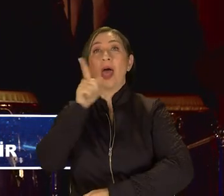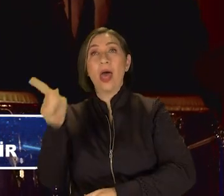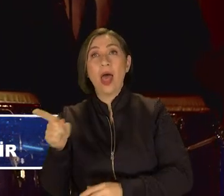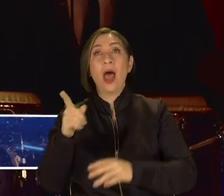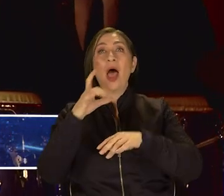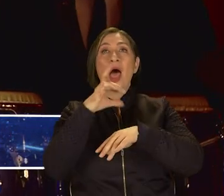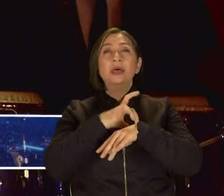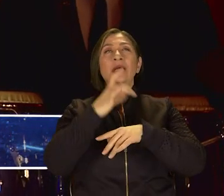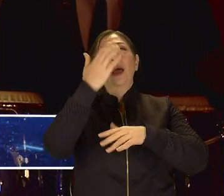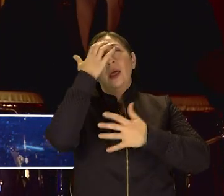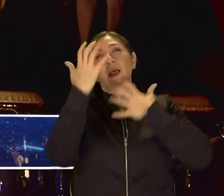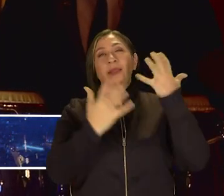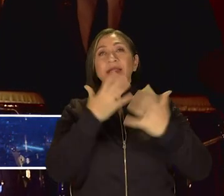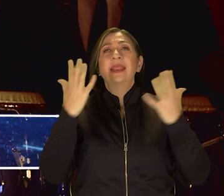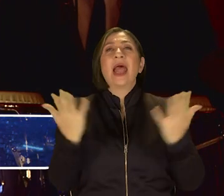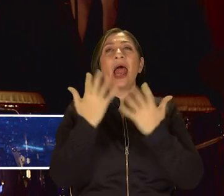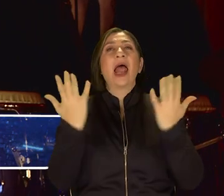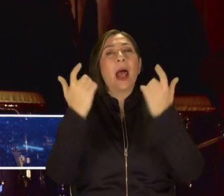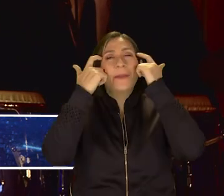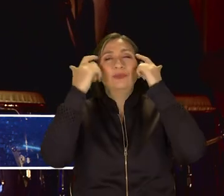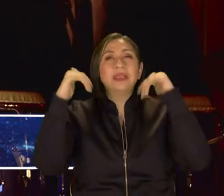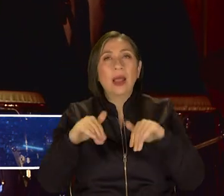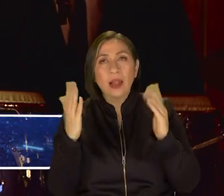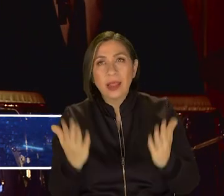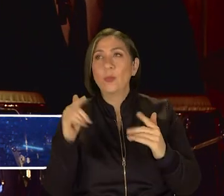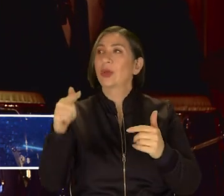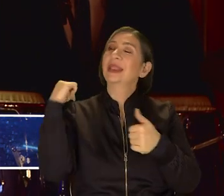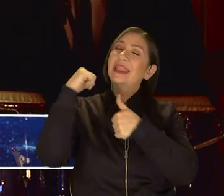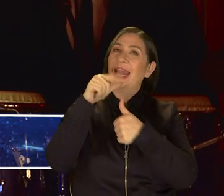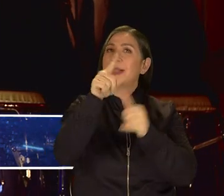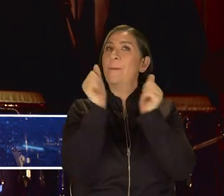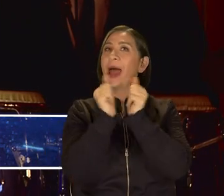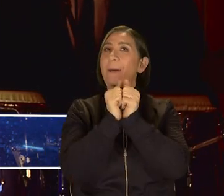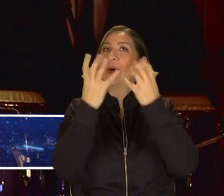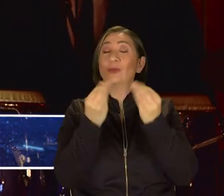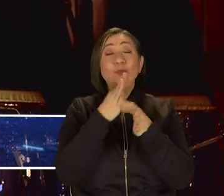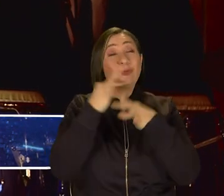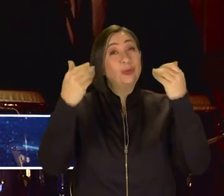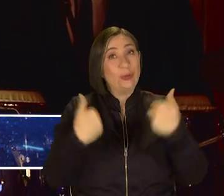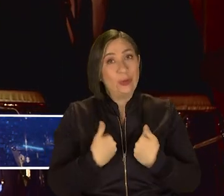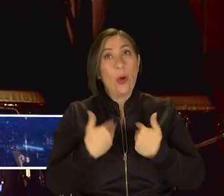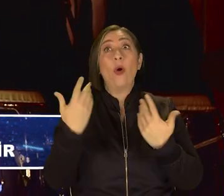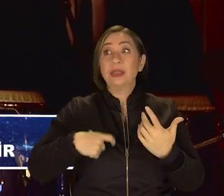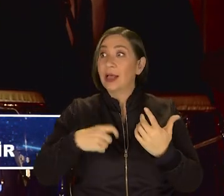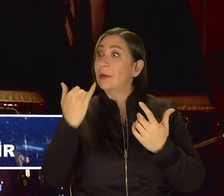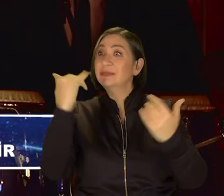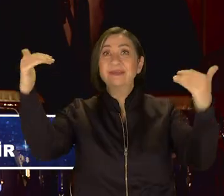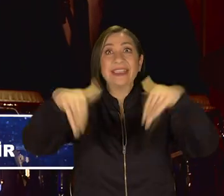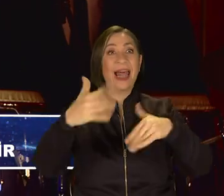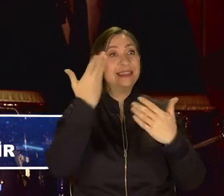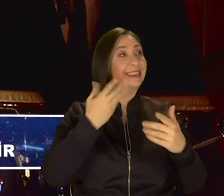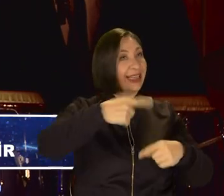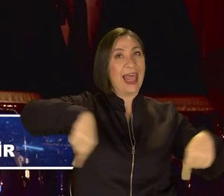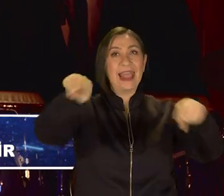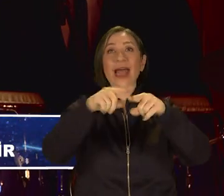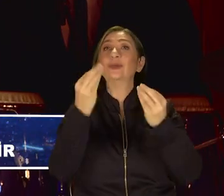Almanya'da hastalıklar geçirdik. Neler neler gelmedi başımıza. Bugün tekrar sizlerle beraberiz. Çok mutluyuz. Özellikle stüdyoya gelen